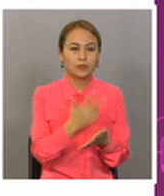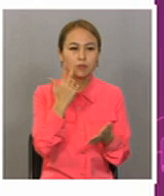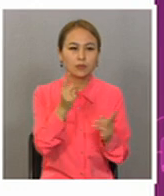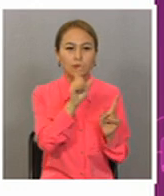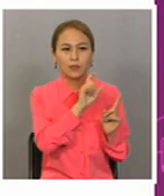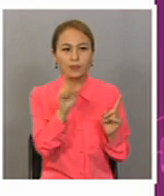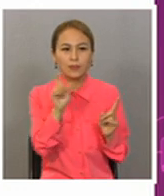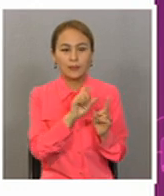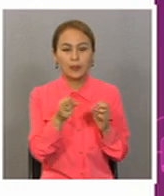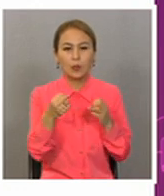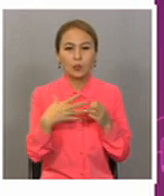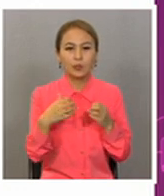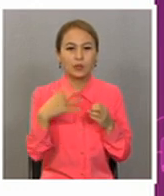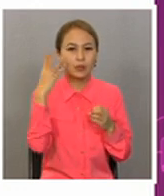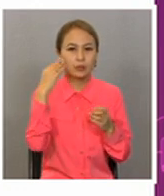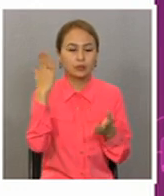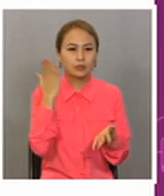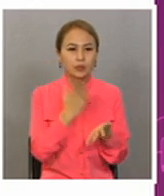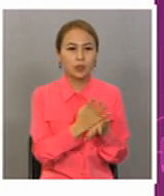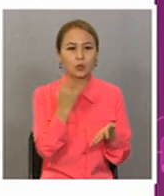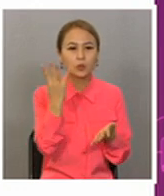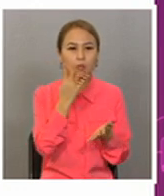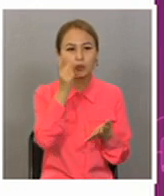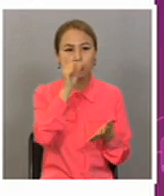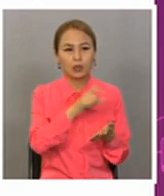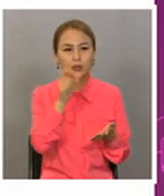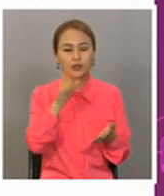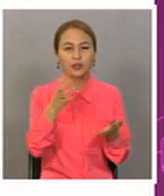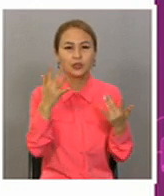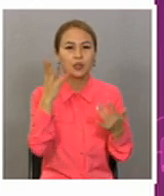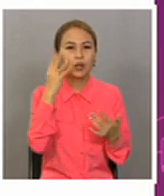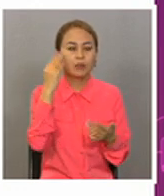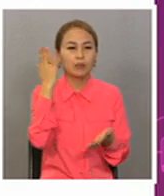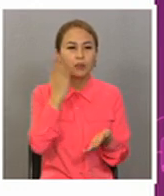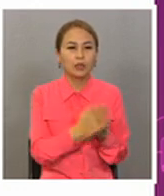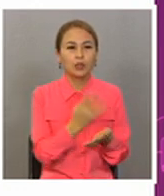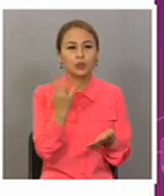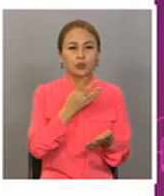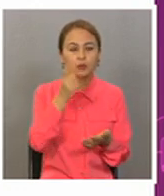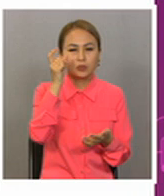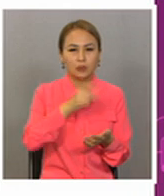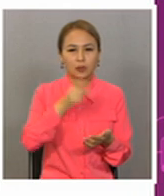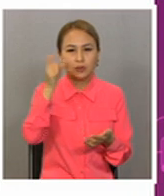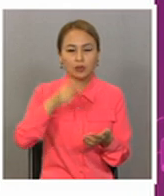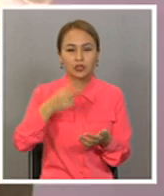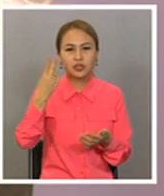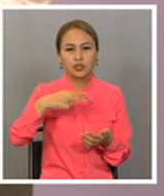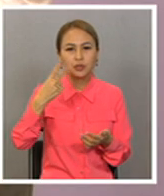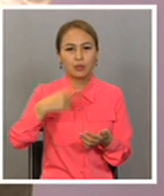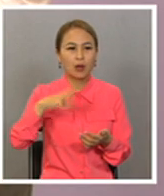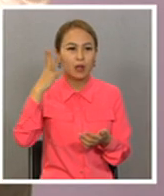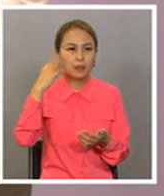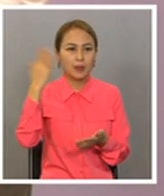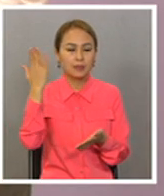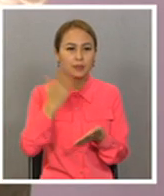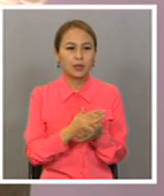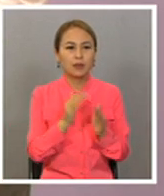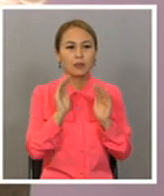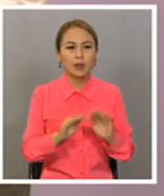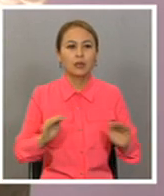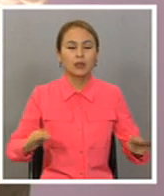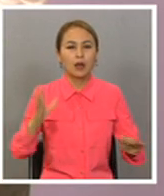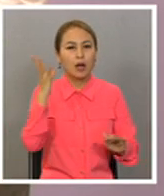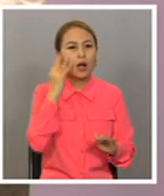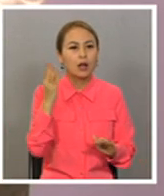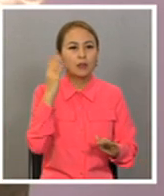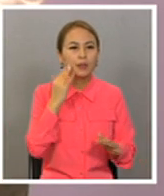15 алма бар. Төрт қатарда неше алма бар? Төрт қатарда 20 алма бар. Балалар, алманы